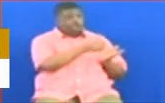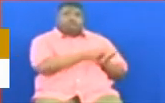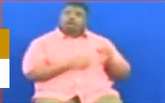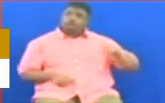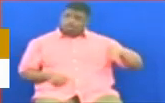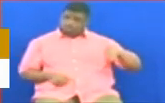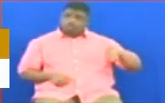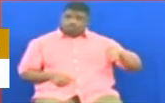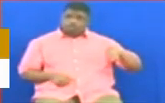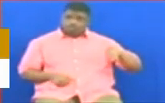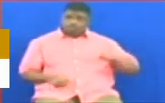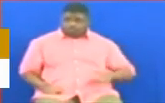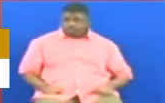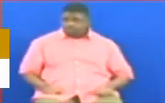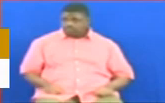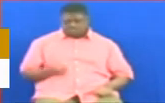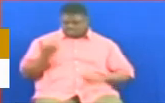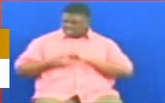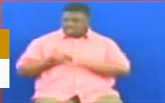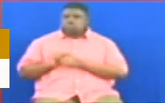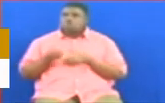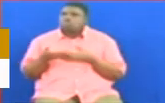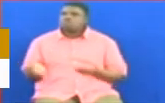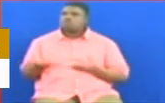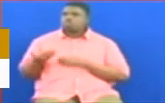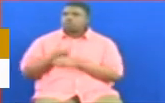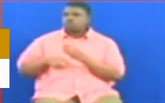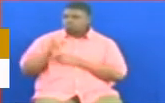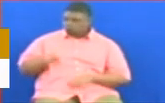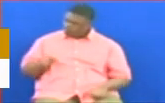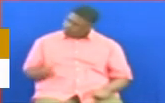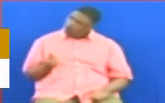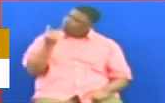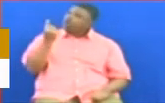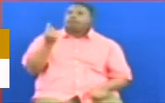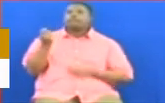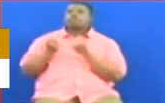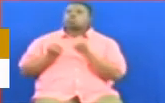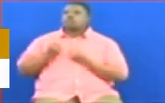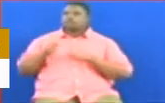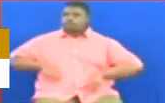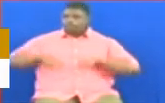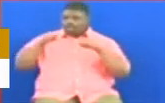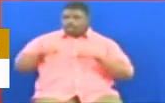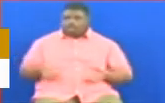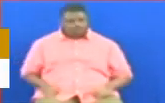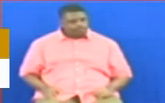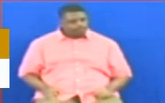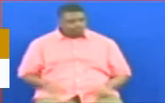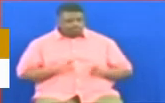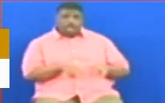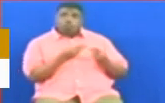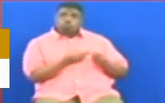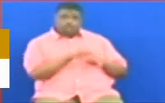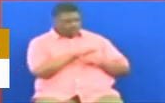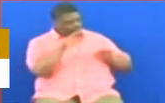Tanzania Zanzibar. Kwa hiyo hatuna tatizo yote katika kupata mtu mmoja tu kuwa mkurugenzi wa mamlaka au naibu